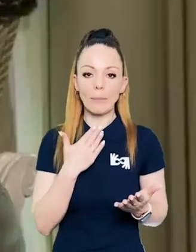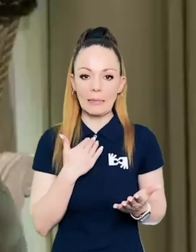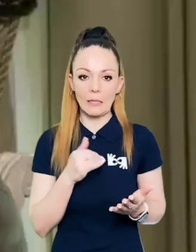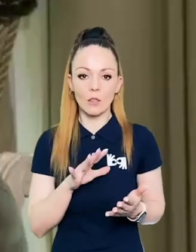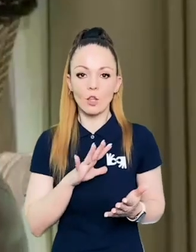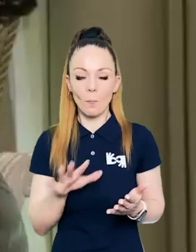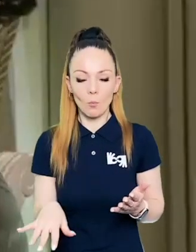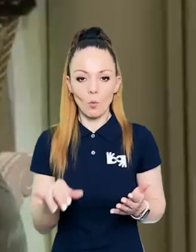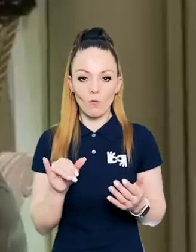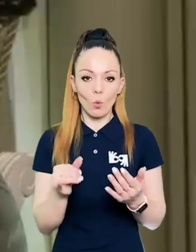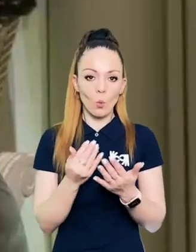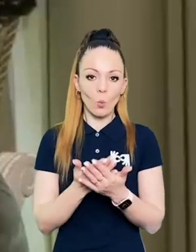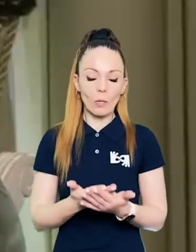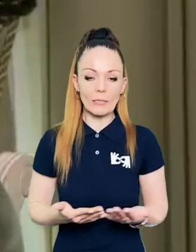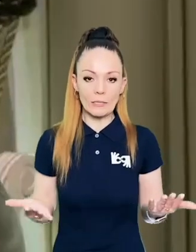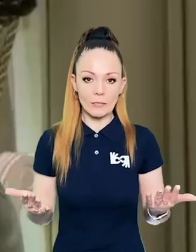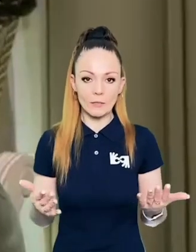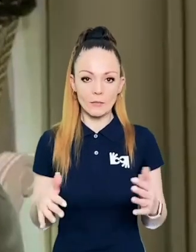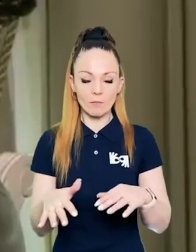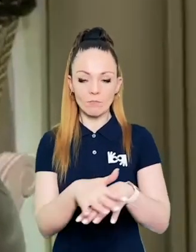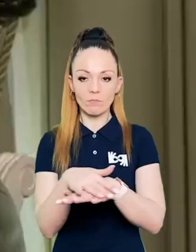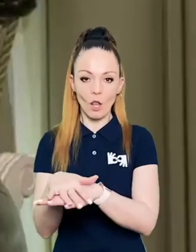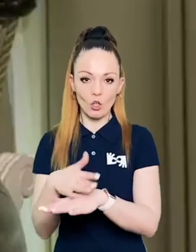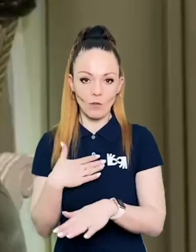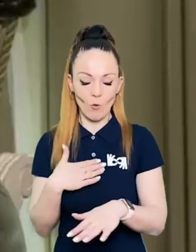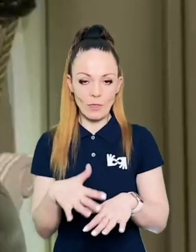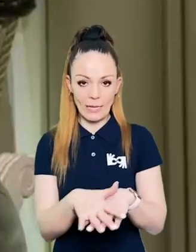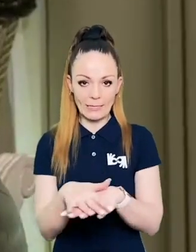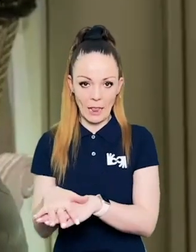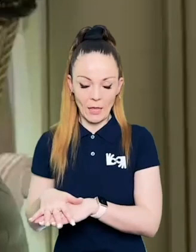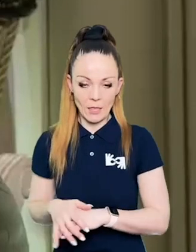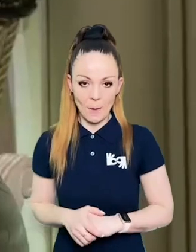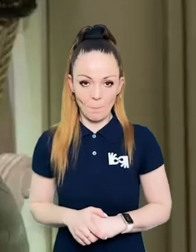був у різних прожарків нашого населення,